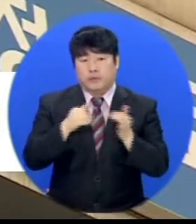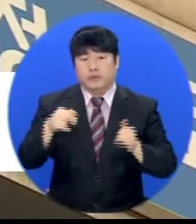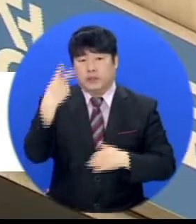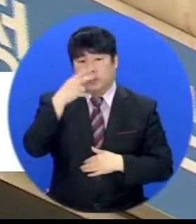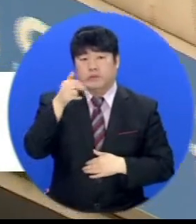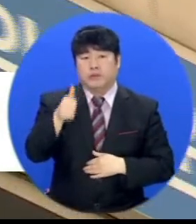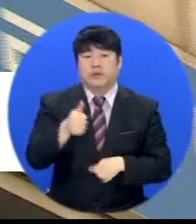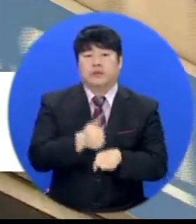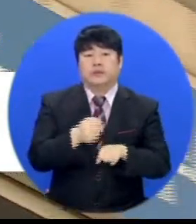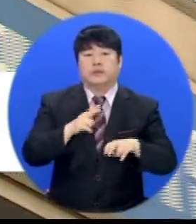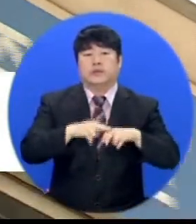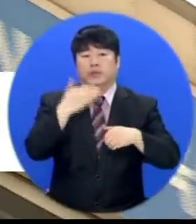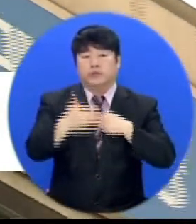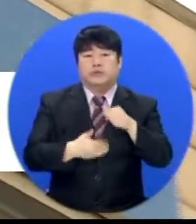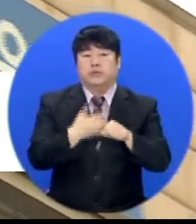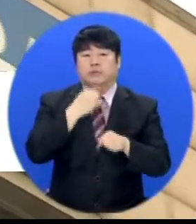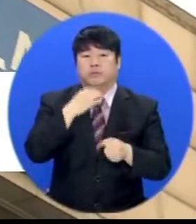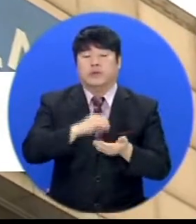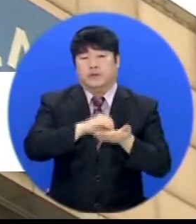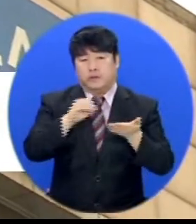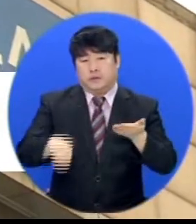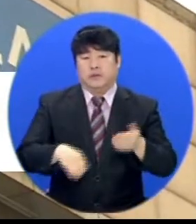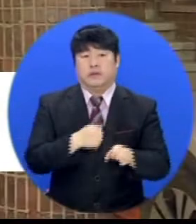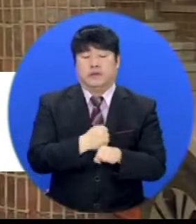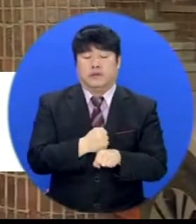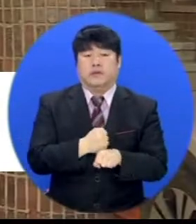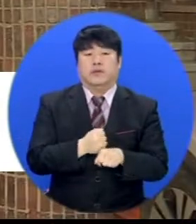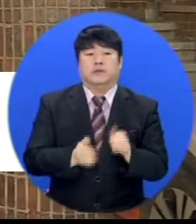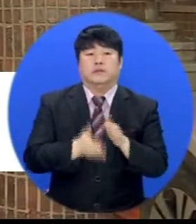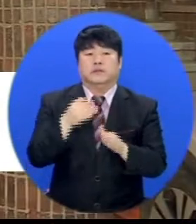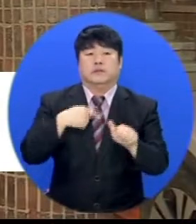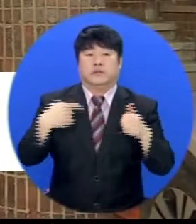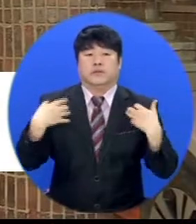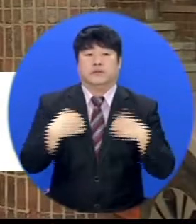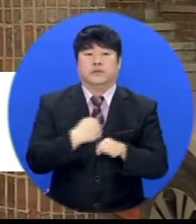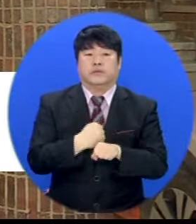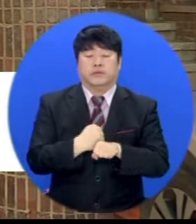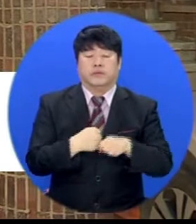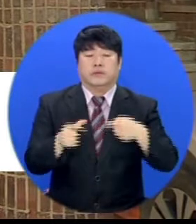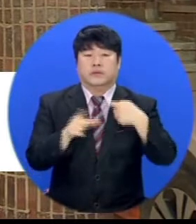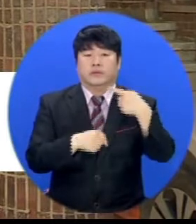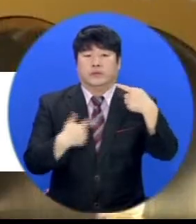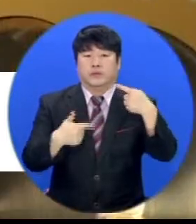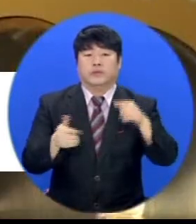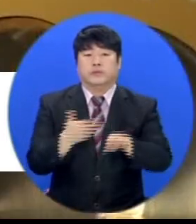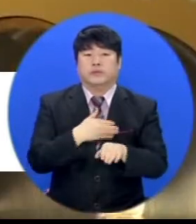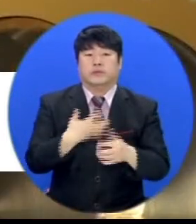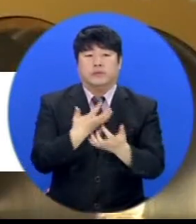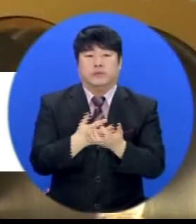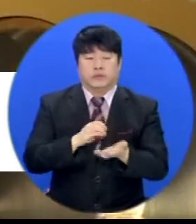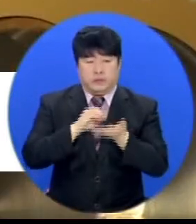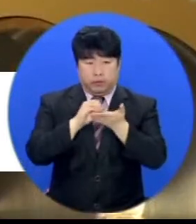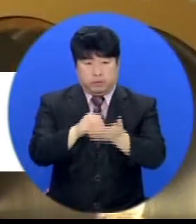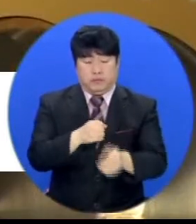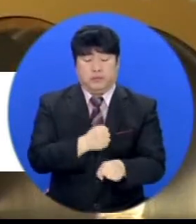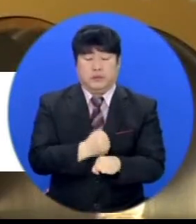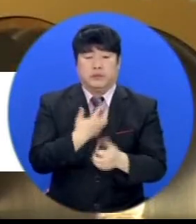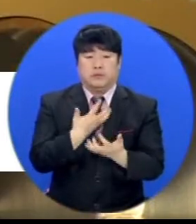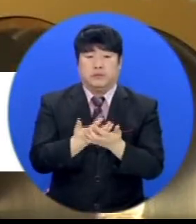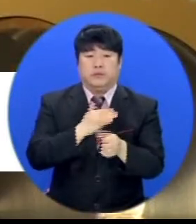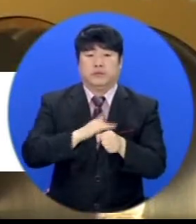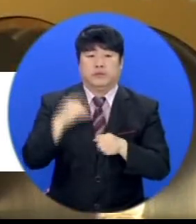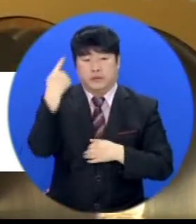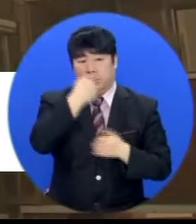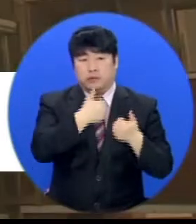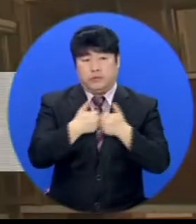9년 만에 퇴임하기로 한 데 따른 조치입니다. 시교육청은 다음 달 6일부터 원서를 접수한 뒤 서류 전형과